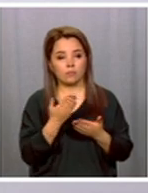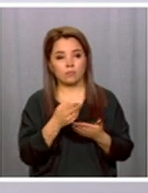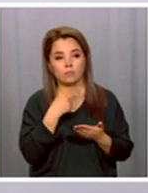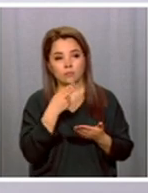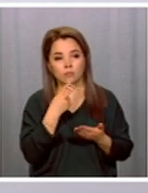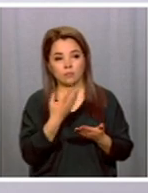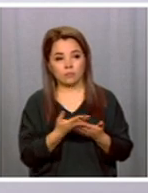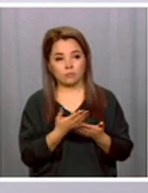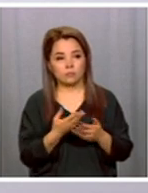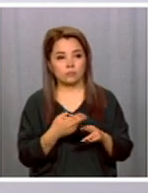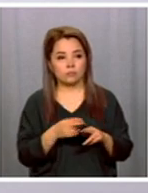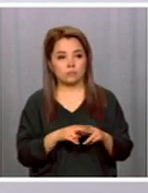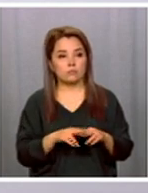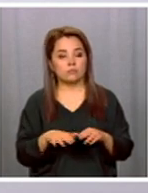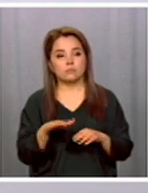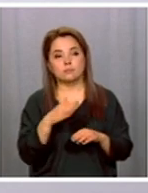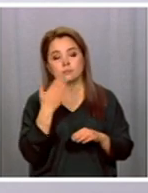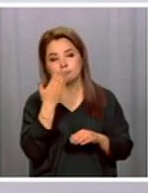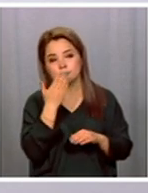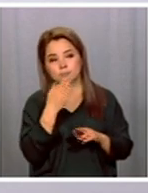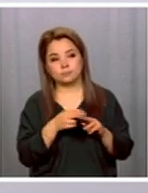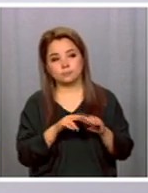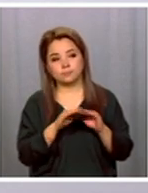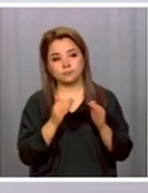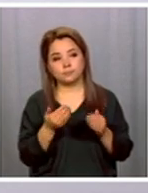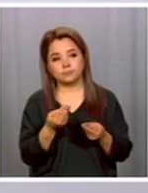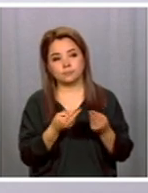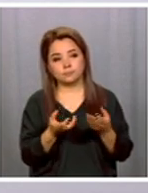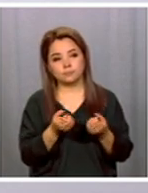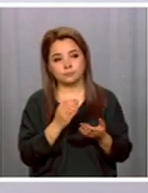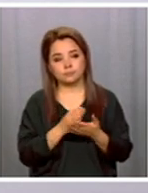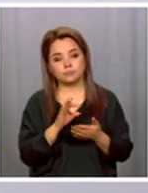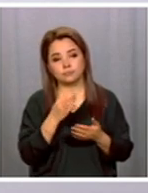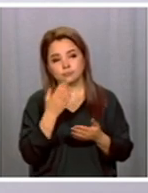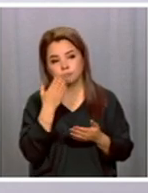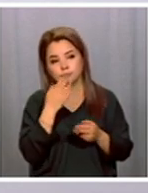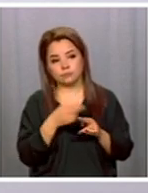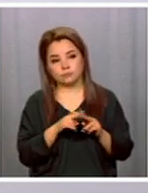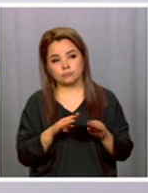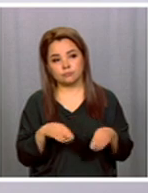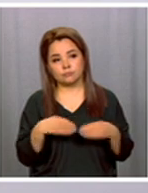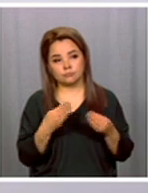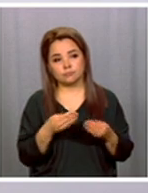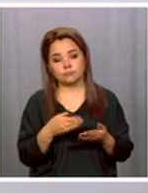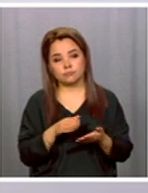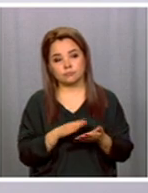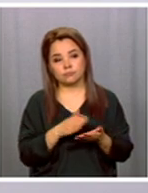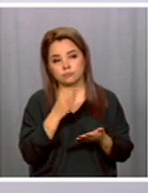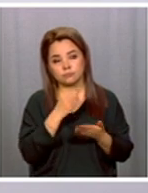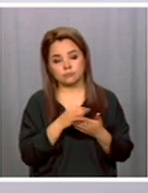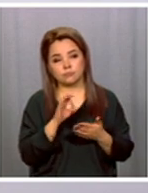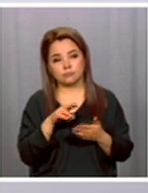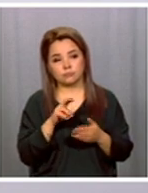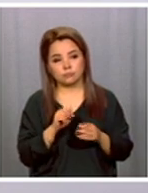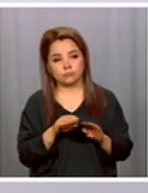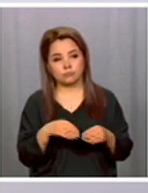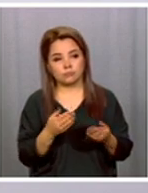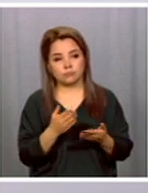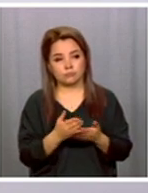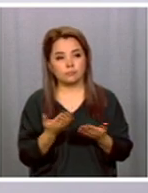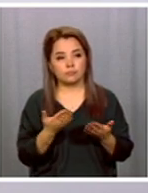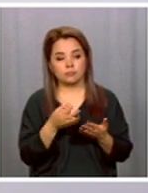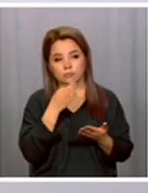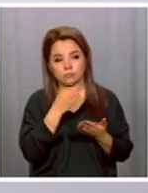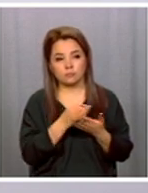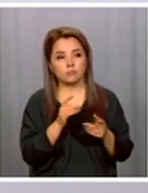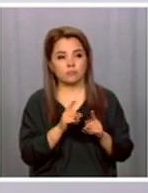аударайық. Ой сайнадан кескін алу. Бізде ой сайна берілген, бас оптикалы ось берілген, және қандай да бір